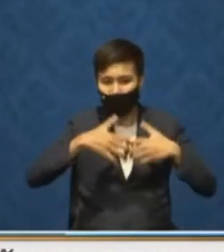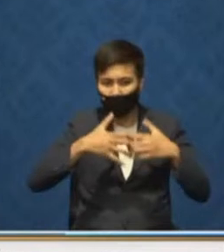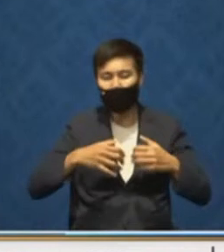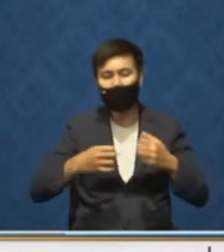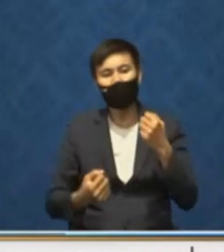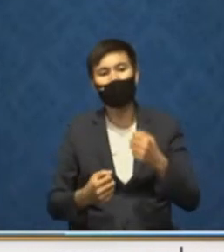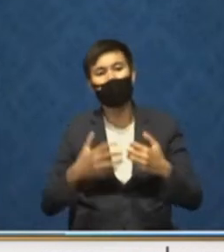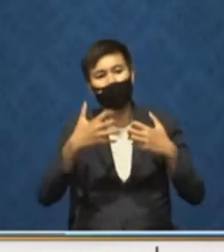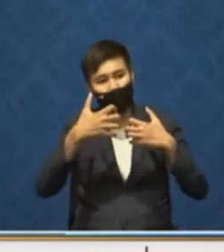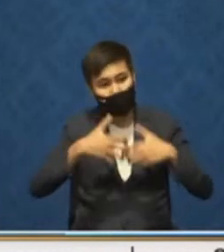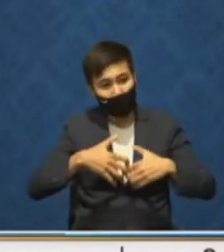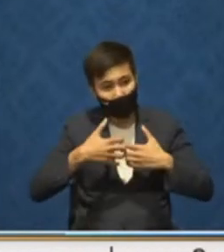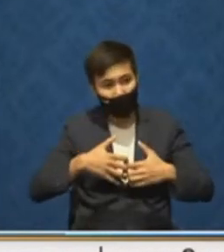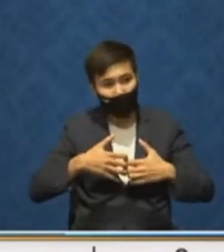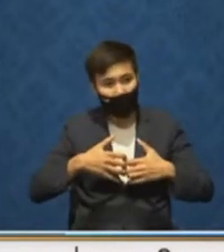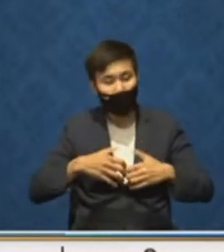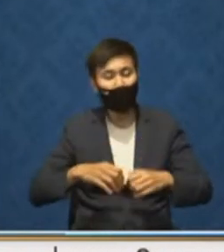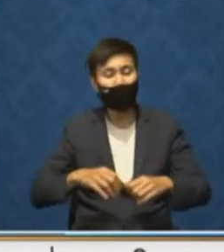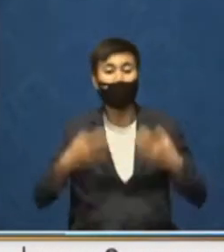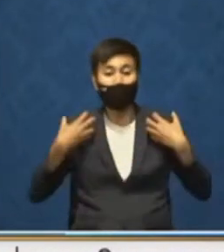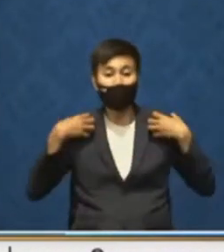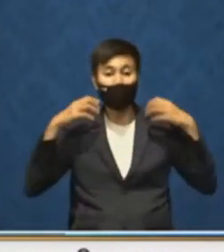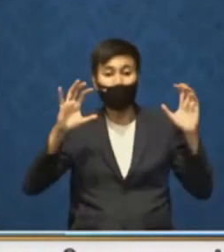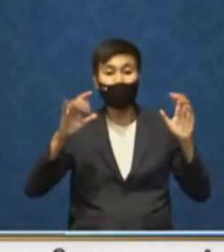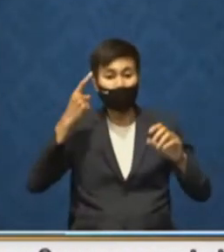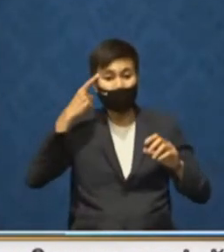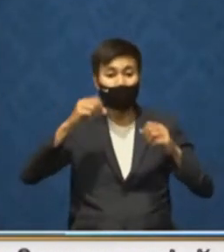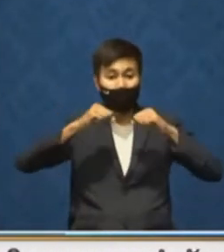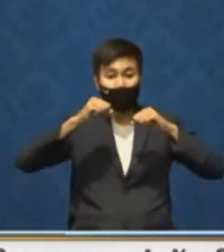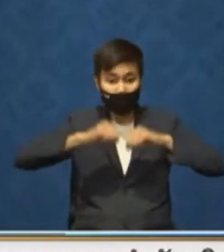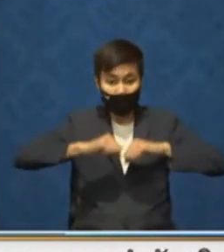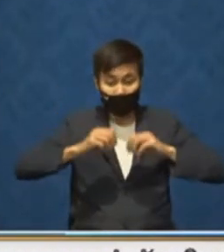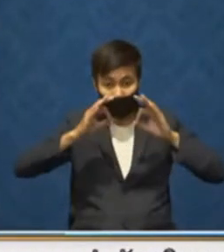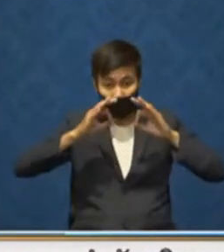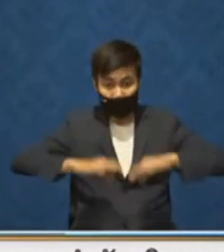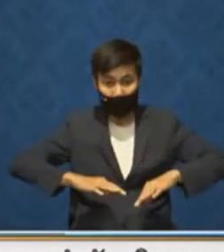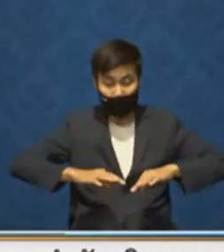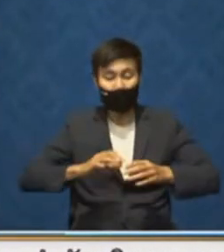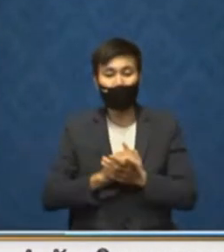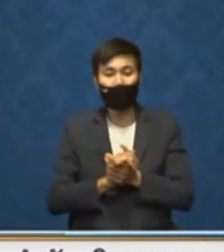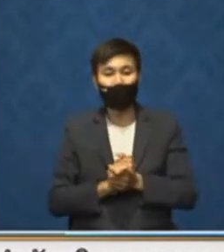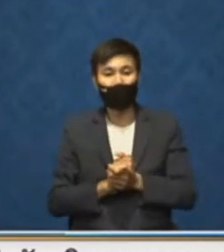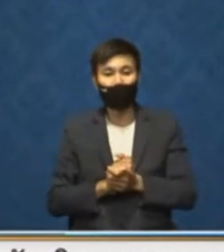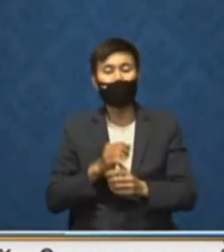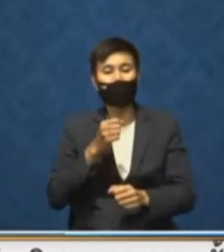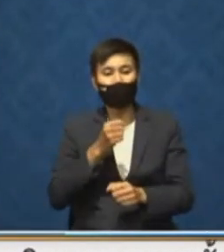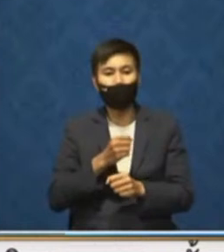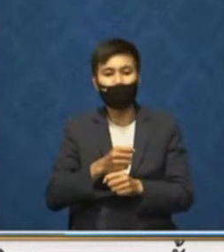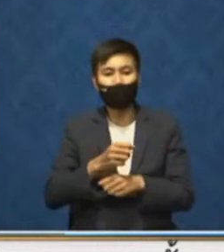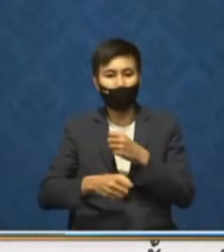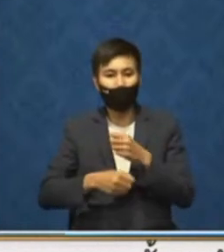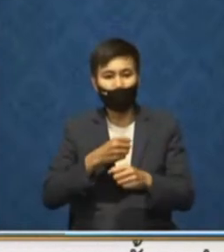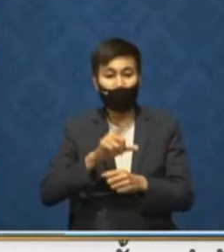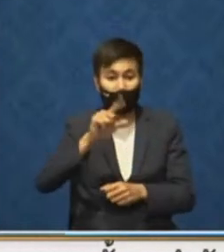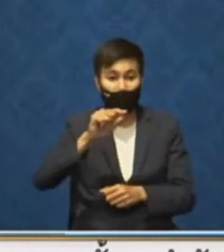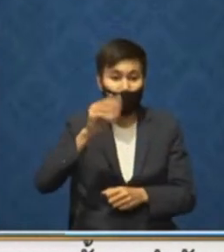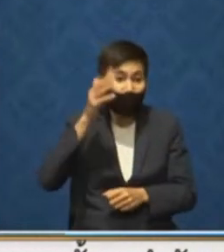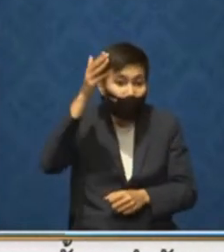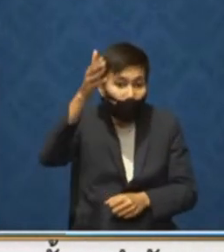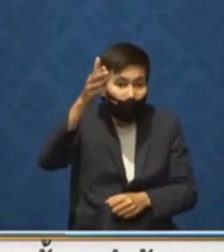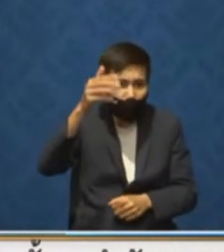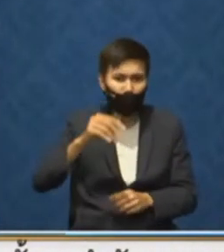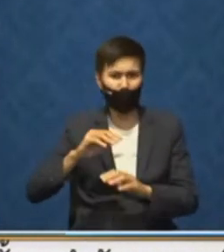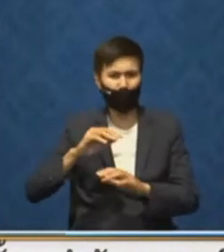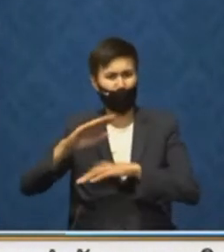และสะบักก็ได้เด็ดตัดสินใจในการสร้างเครื่องตัดใหญ่สำหรับขับเคลื่อนประเทศไปอีก 20ปีข้างหน้าท่านก็บอกว่ายังไม่ก้าวหน้าเลย